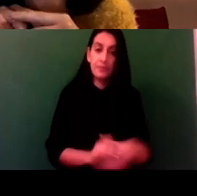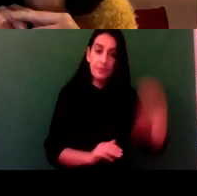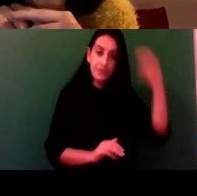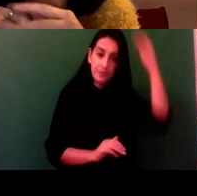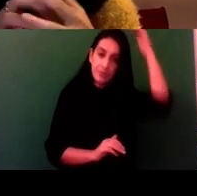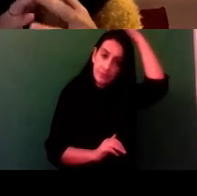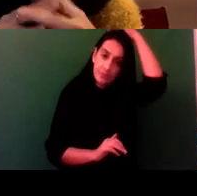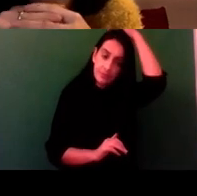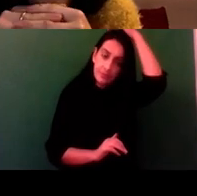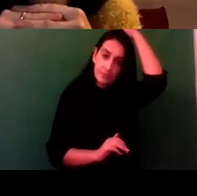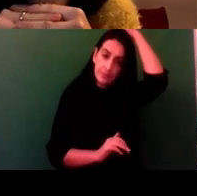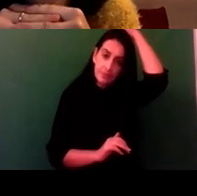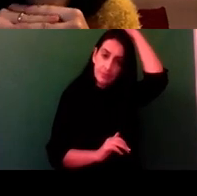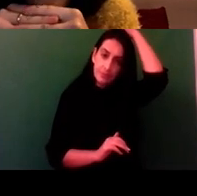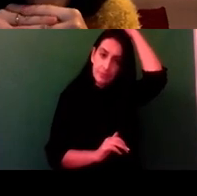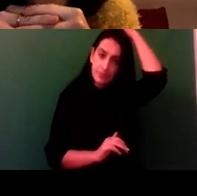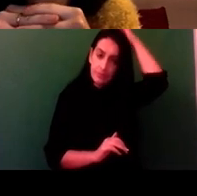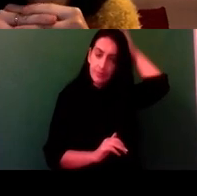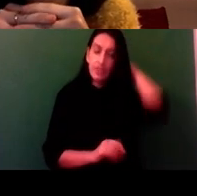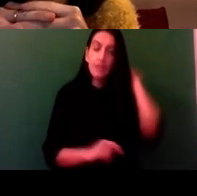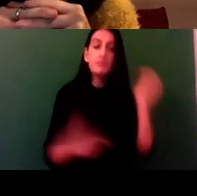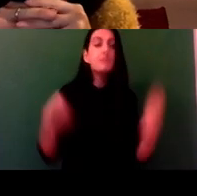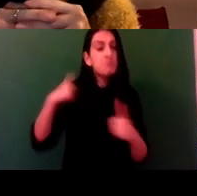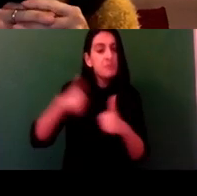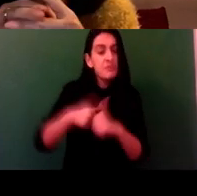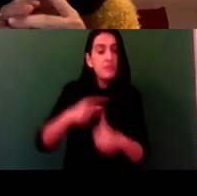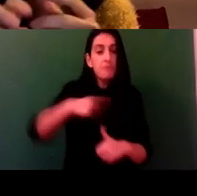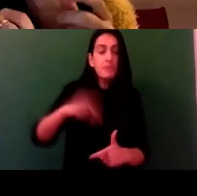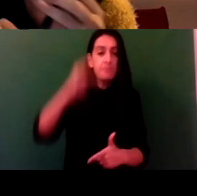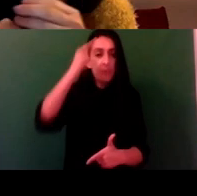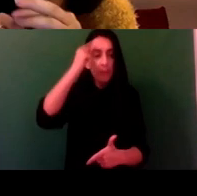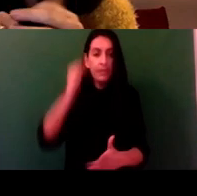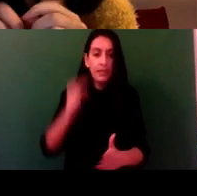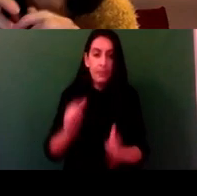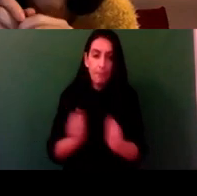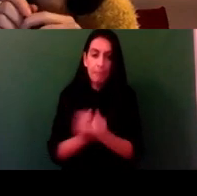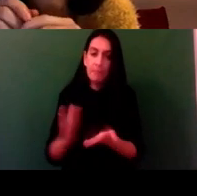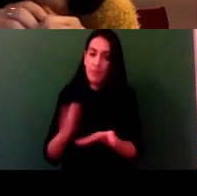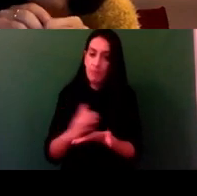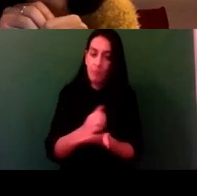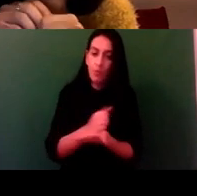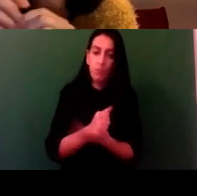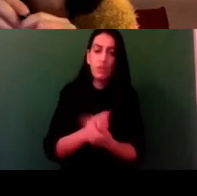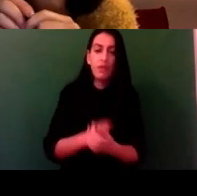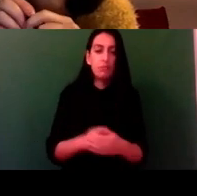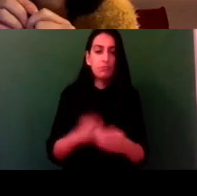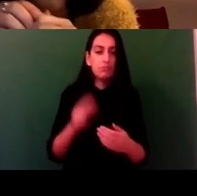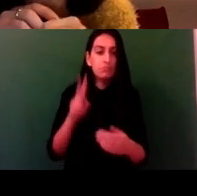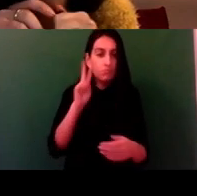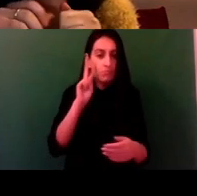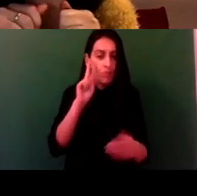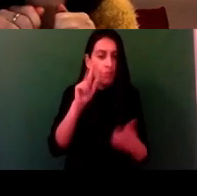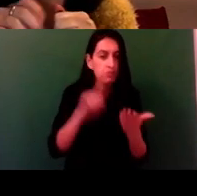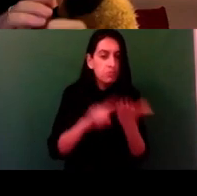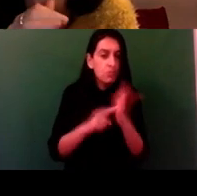yine işte verileri bir araya getirerek spreadsheetler üzerinden farklı görselleştirme araçlarıyla bu verileri